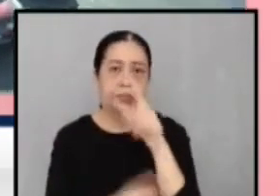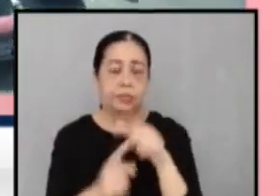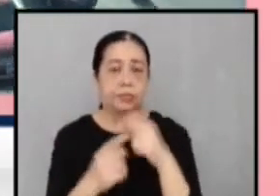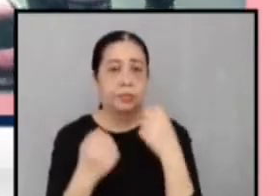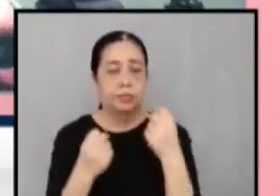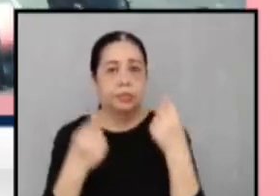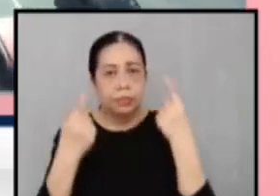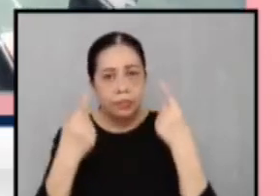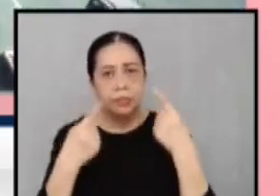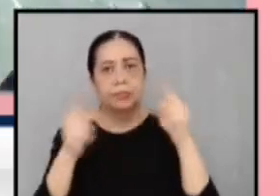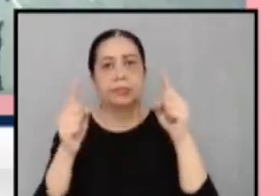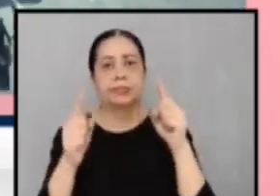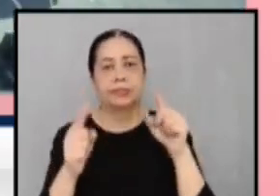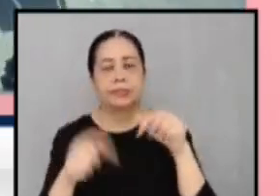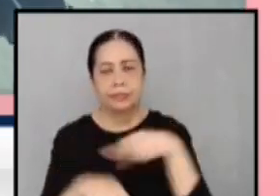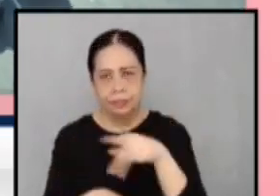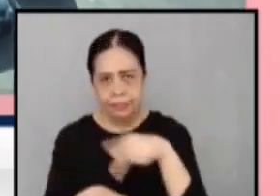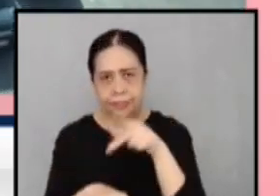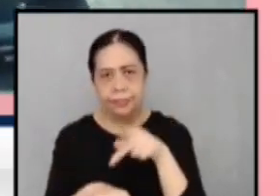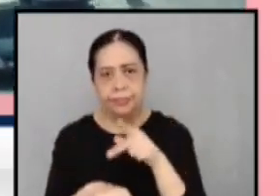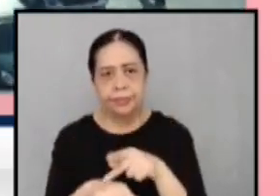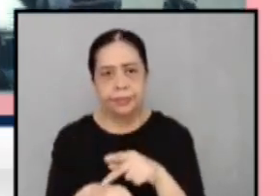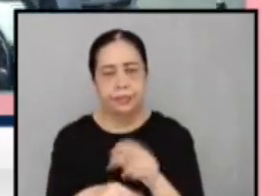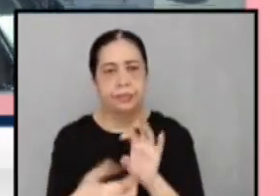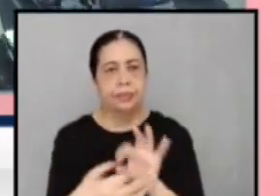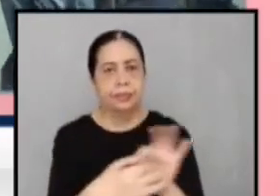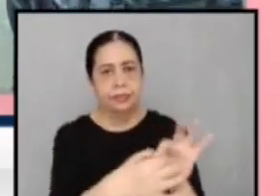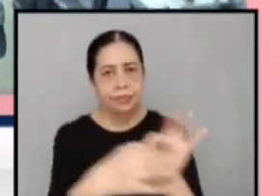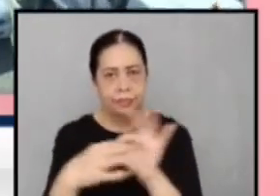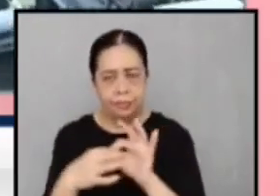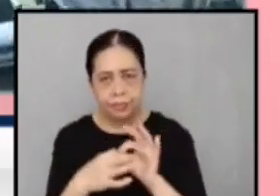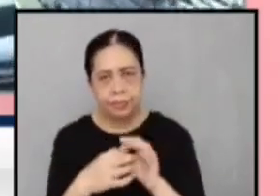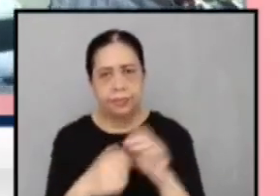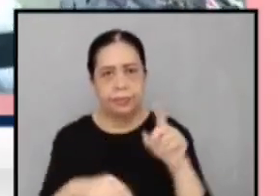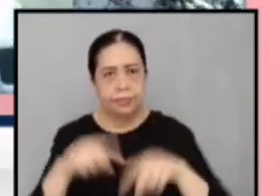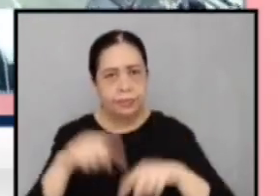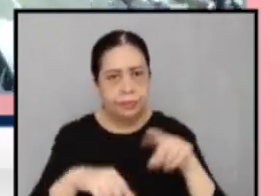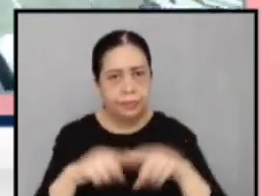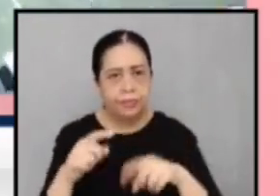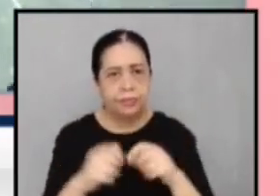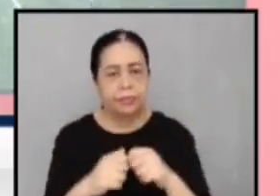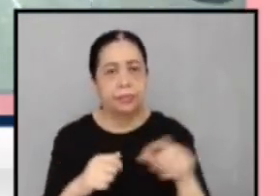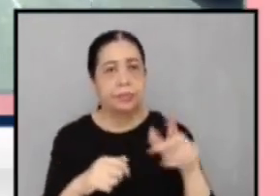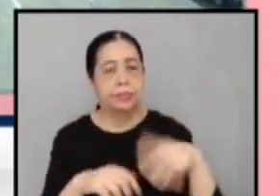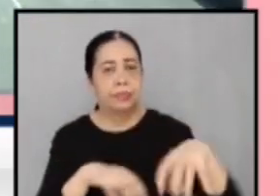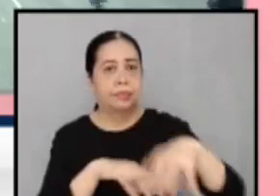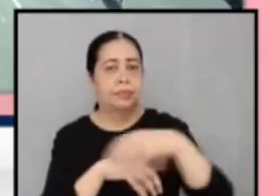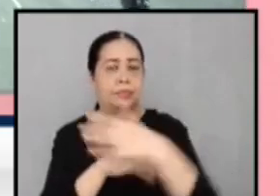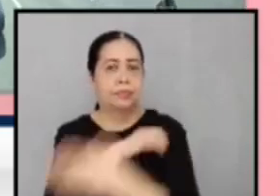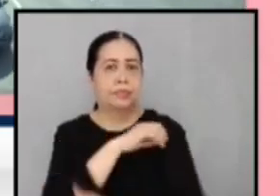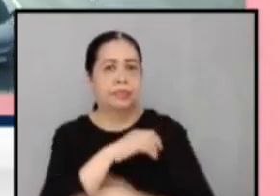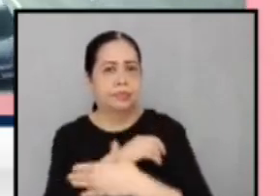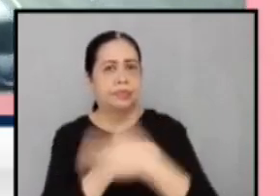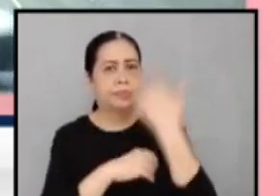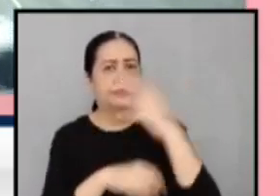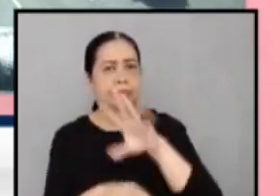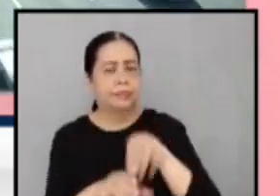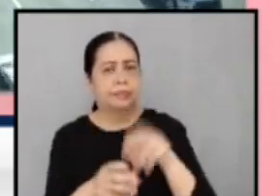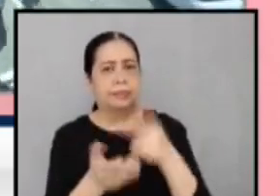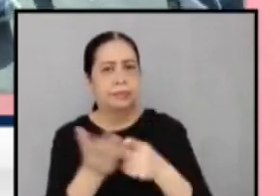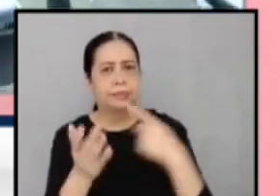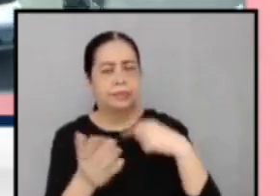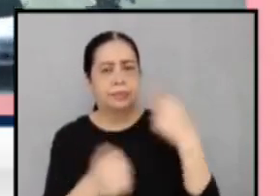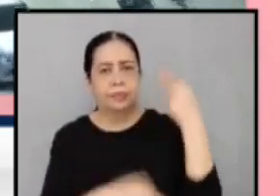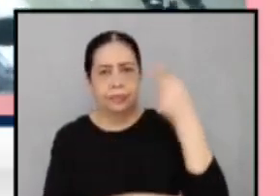matagumpay ang Pilipinas. Pagkakaisa at pagkakaibigan sa mga bansang minsan naging bahagi ng ating kasaysayan